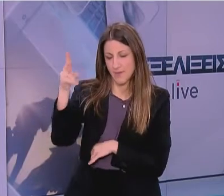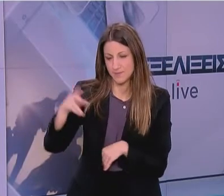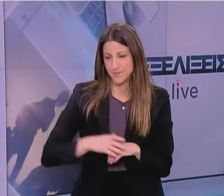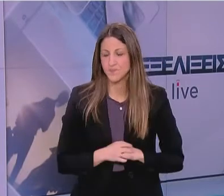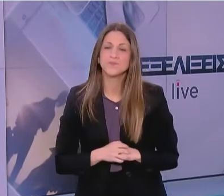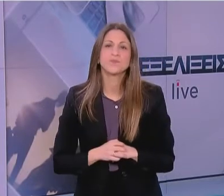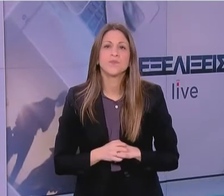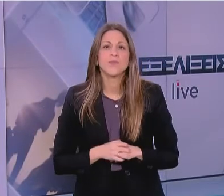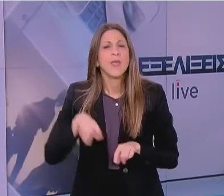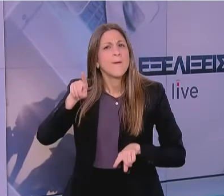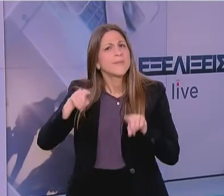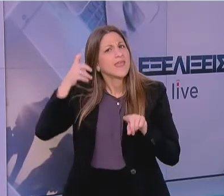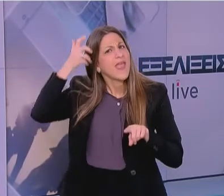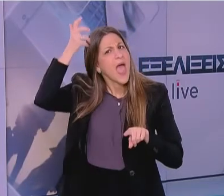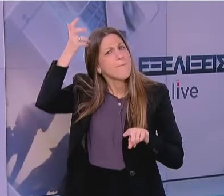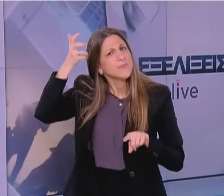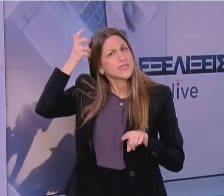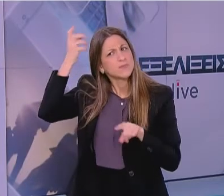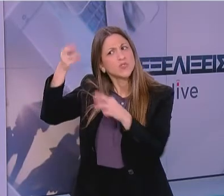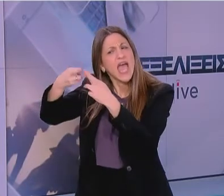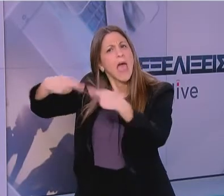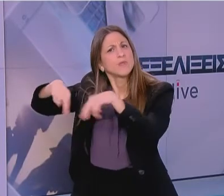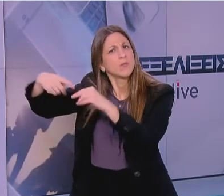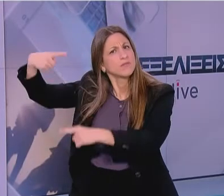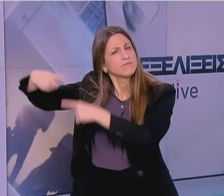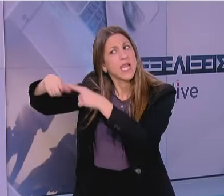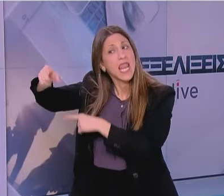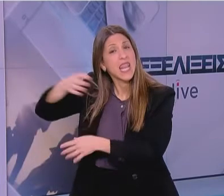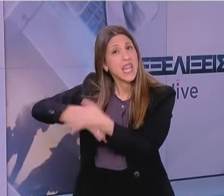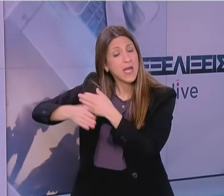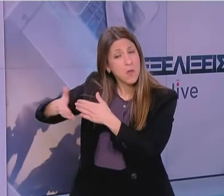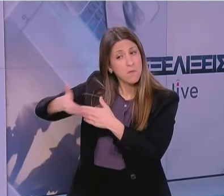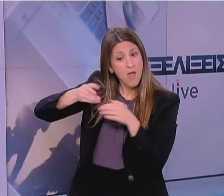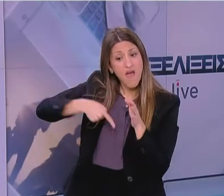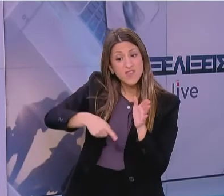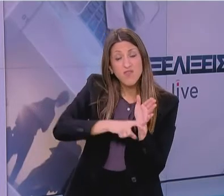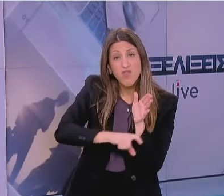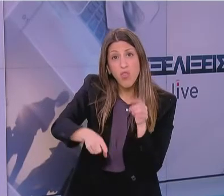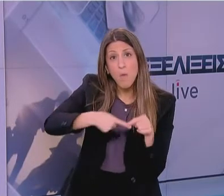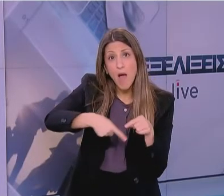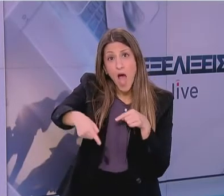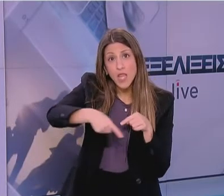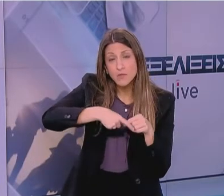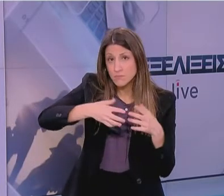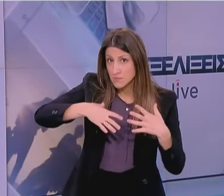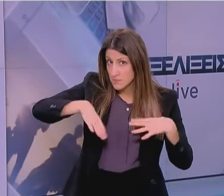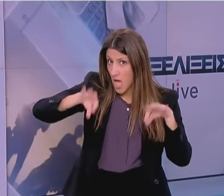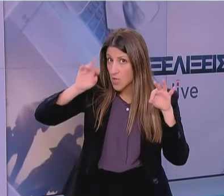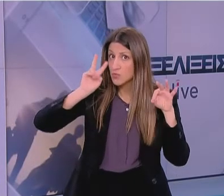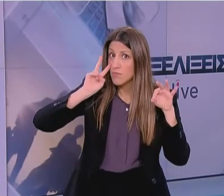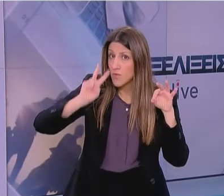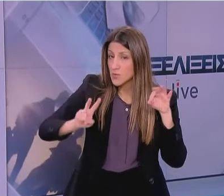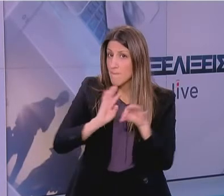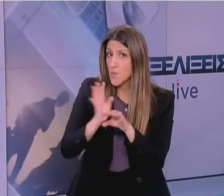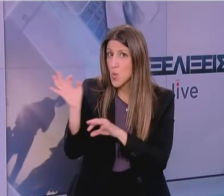ορισμένοι επιστήμονες και μέλη της Επιτροπής Εμπειρογνωμόνων εκτιμούν ότι ακόμα και μέσα σε αυτή την εβδομάδα μπορεί να ξεκινήσει να παρατηρείται